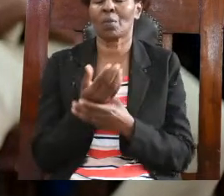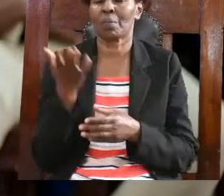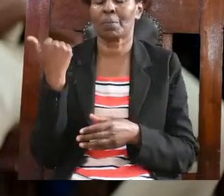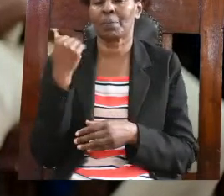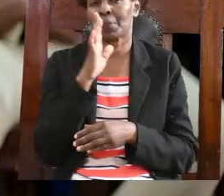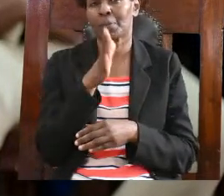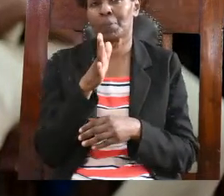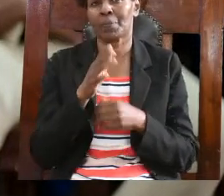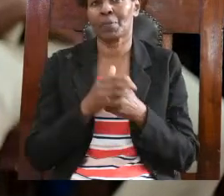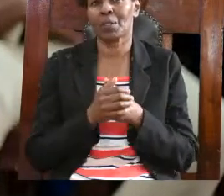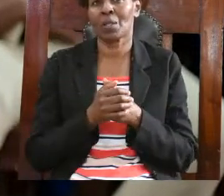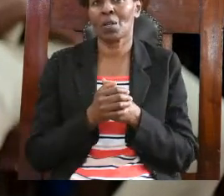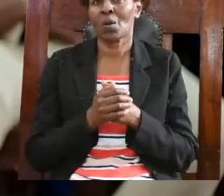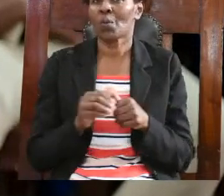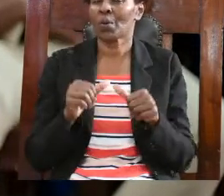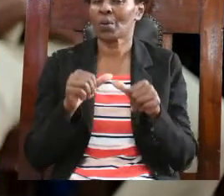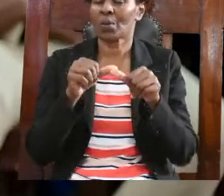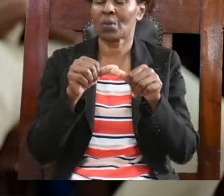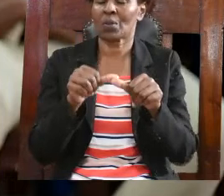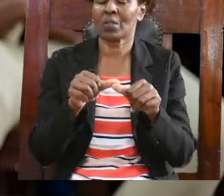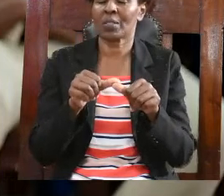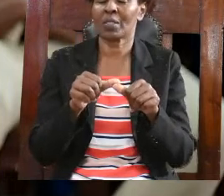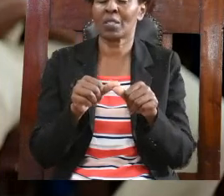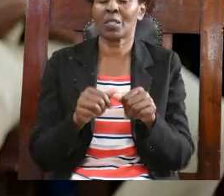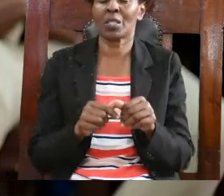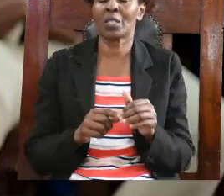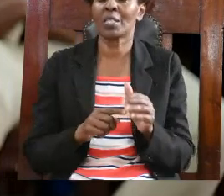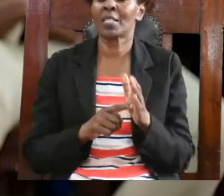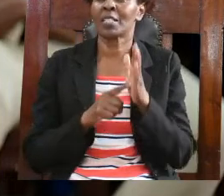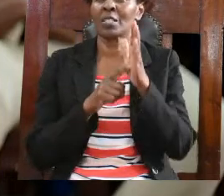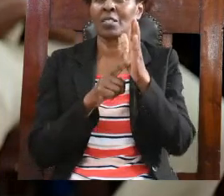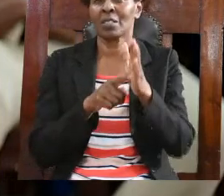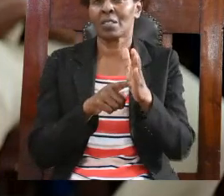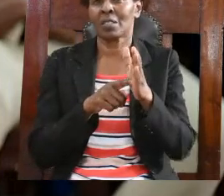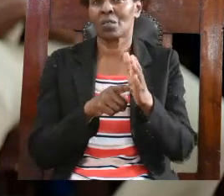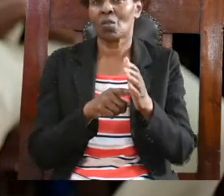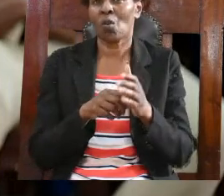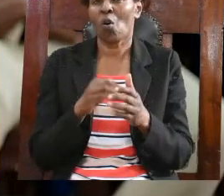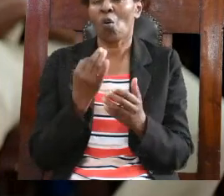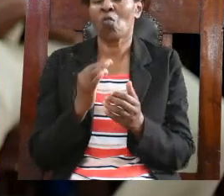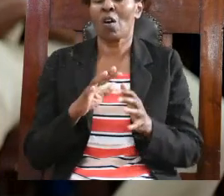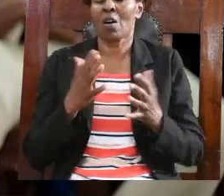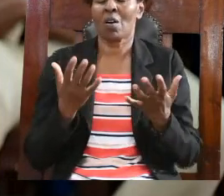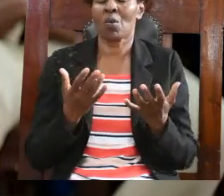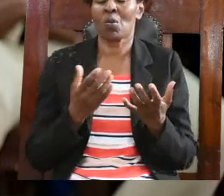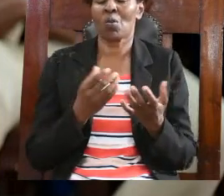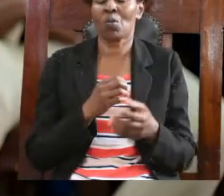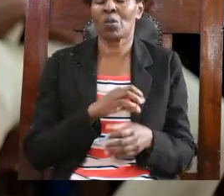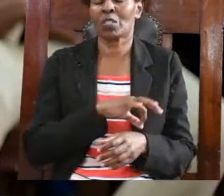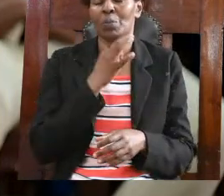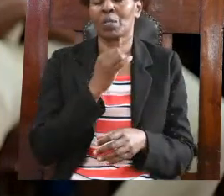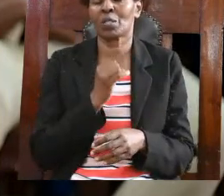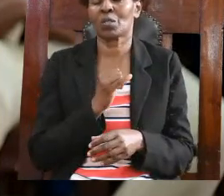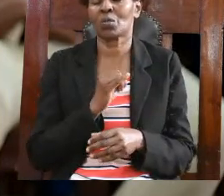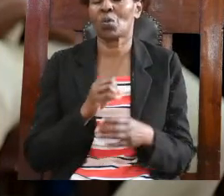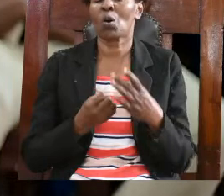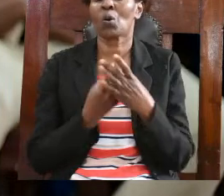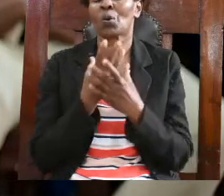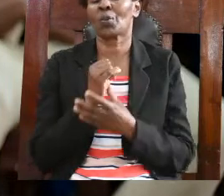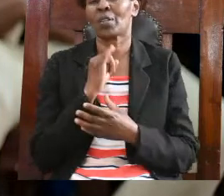iliyopita tulizingatia alama za ukomavu wa kiroho, lakini